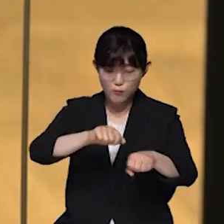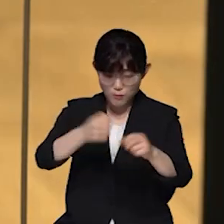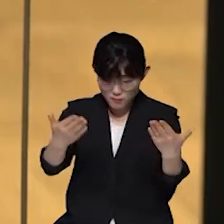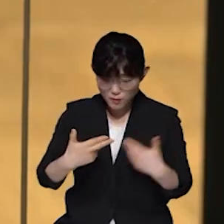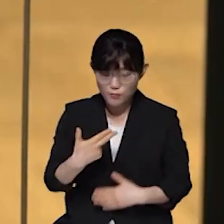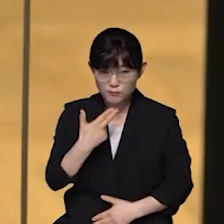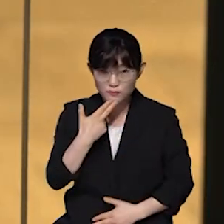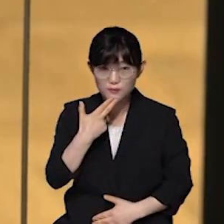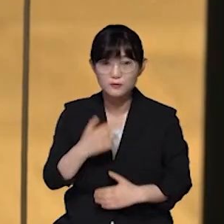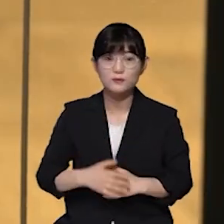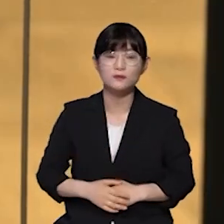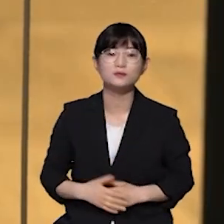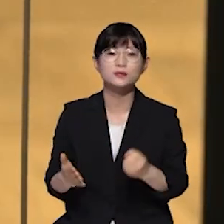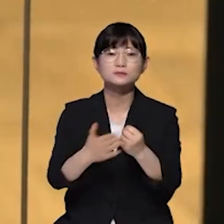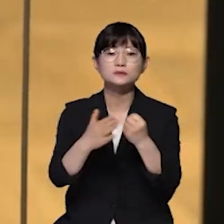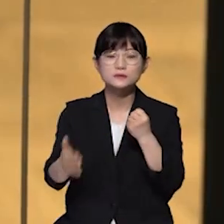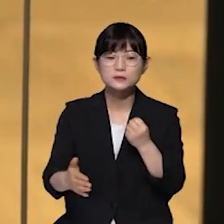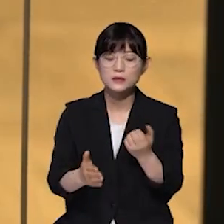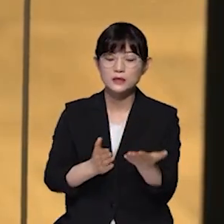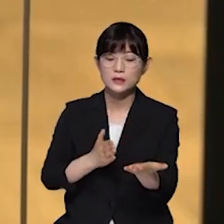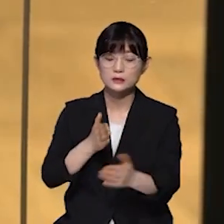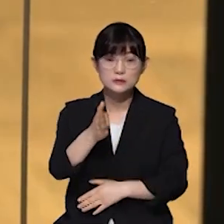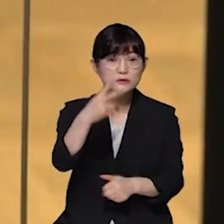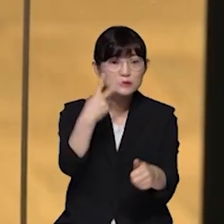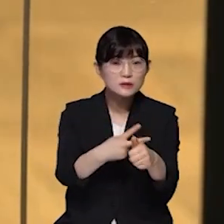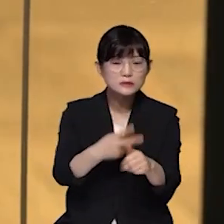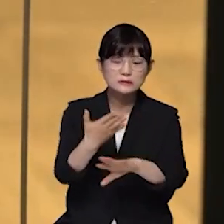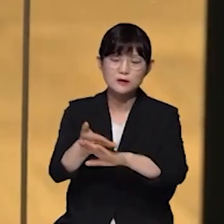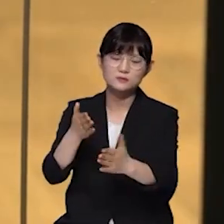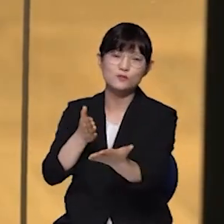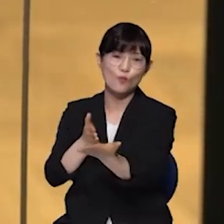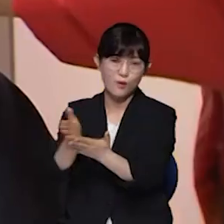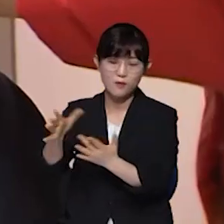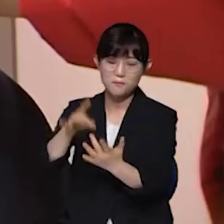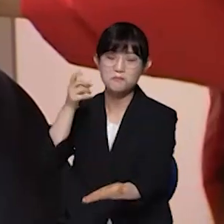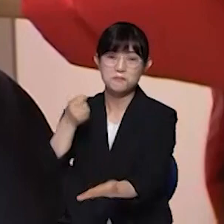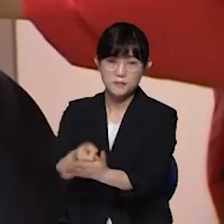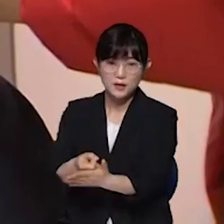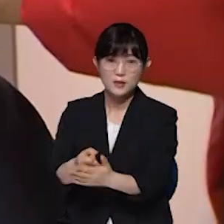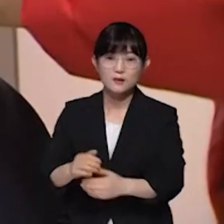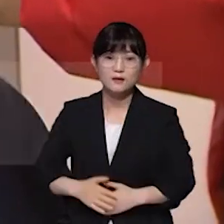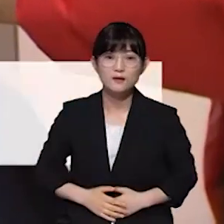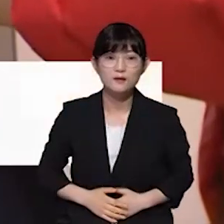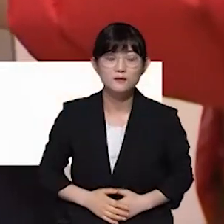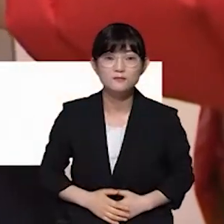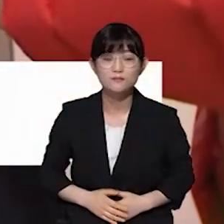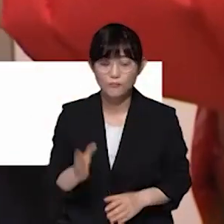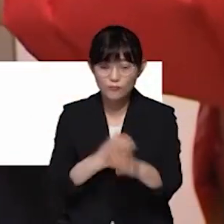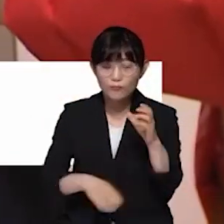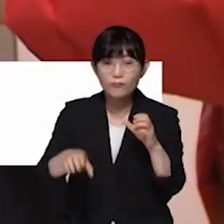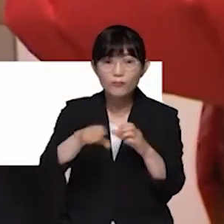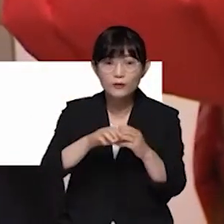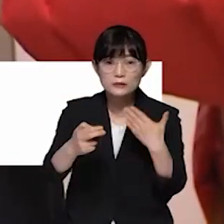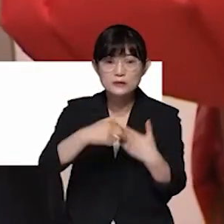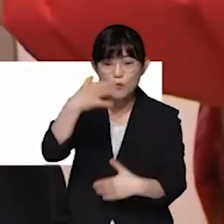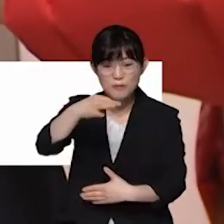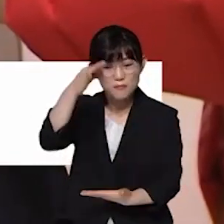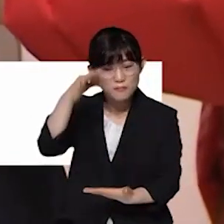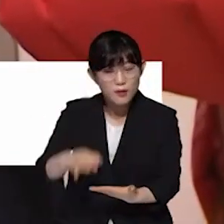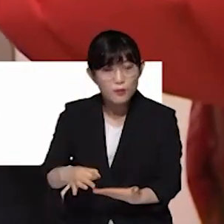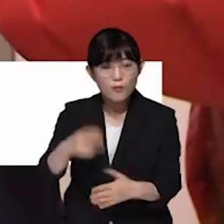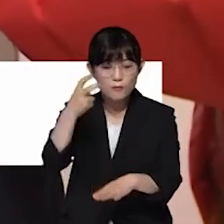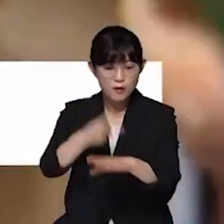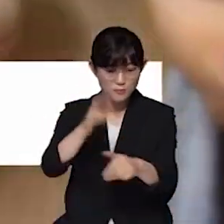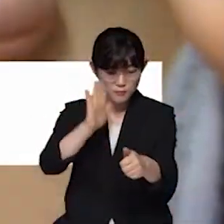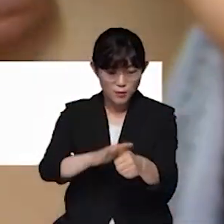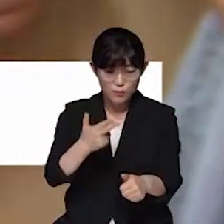전문의들이 다른 진료 과목을 선택하고 있다는 겁니다. 가뜩이나 진료 수가가 낮은 상황에서 제도적인 뒷받침이